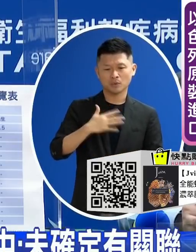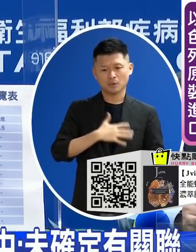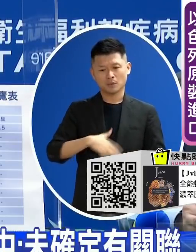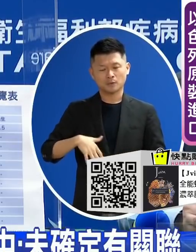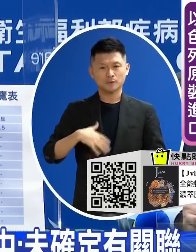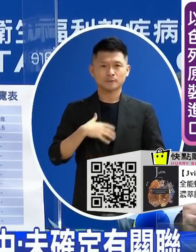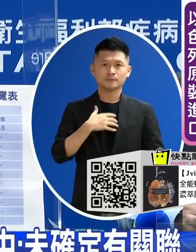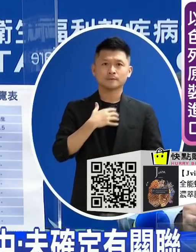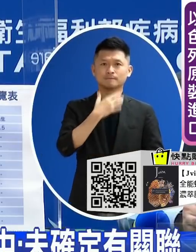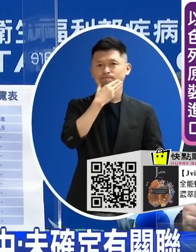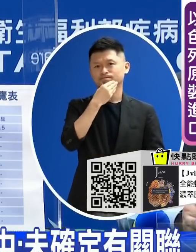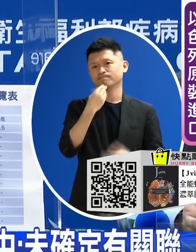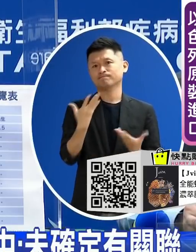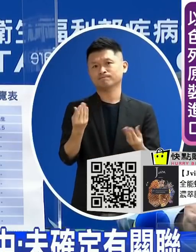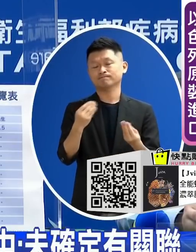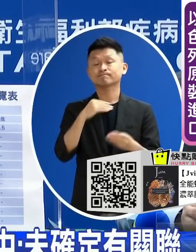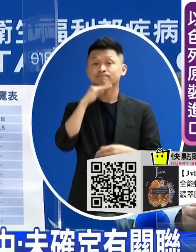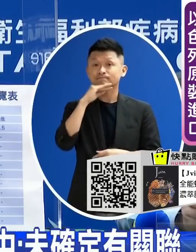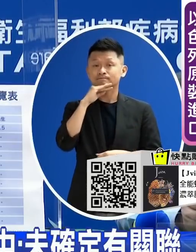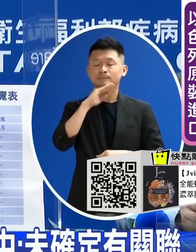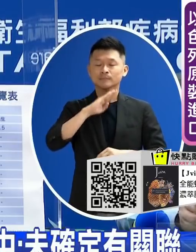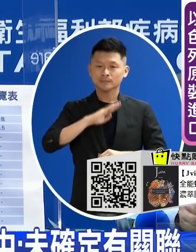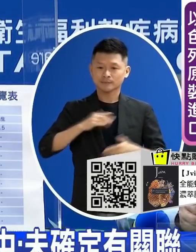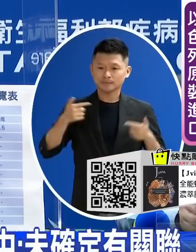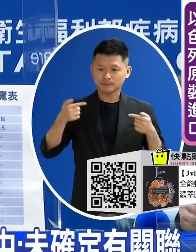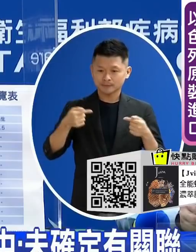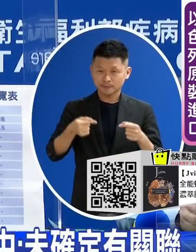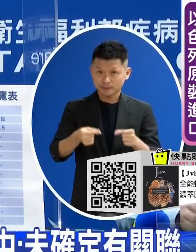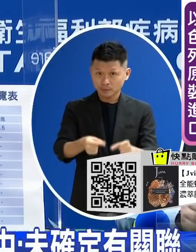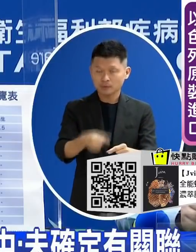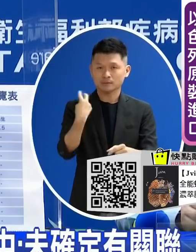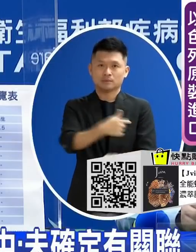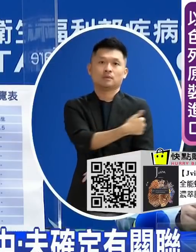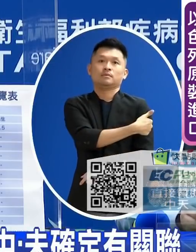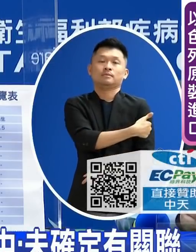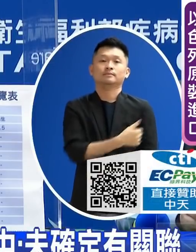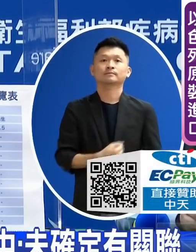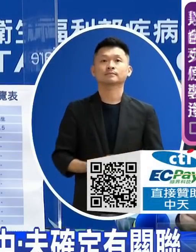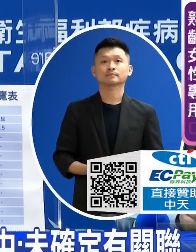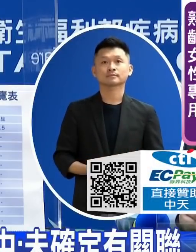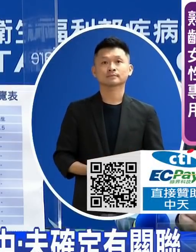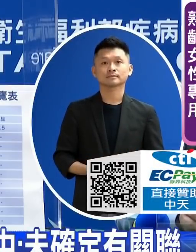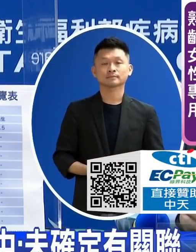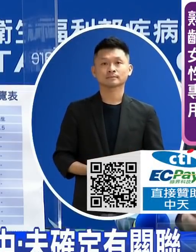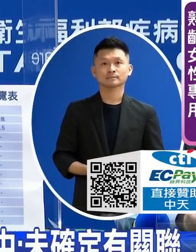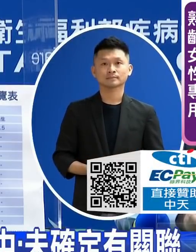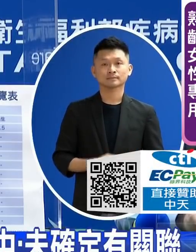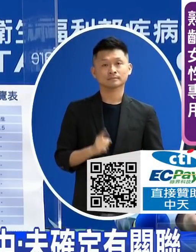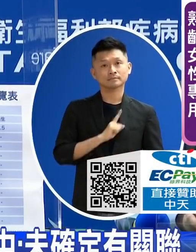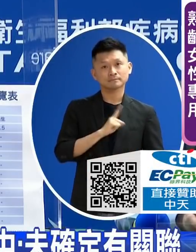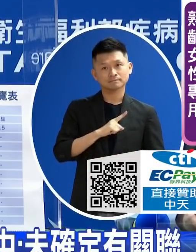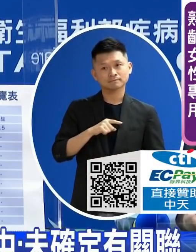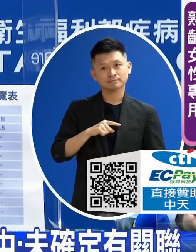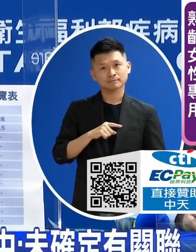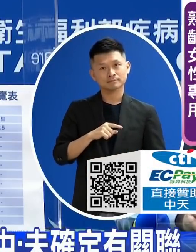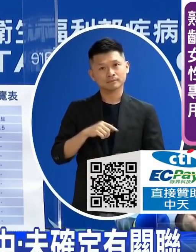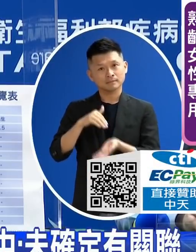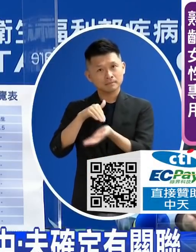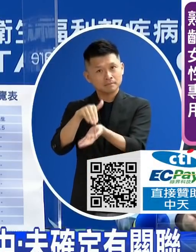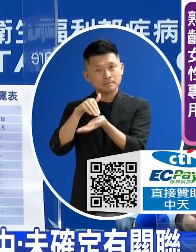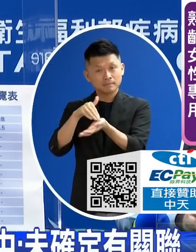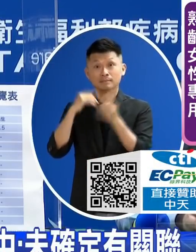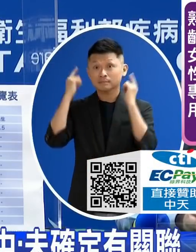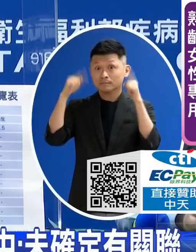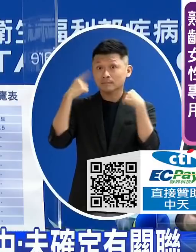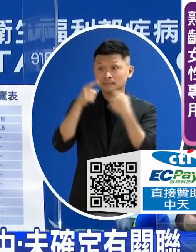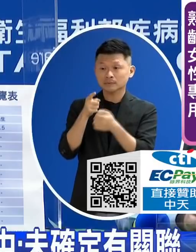稳定的时候再接种，那可能要请教哈自己的一哈，那自己在经常看病的医师。